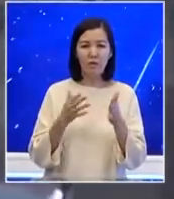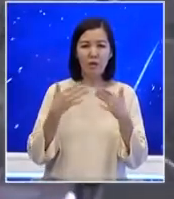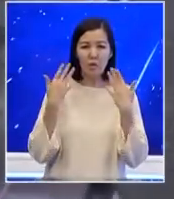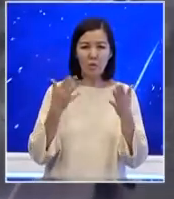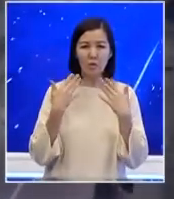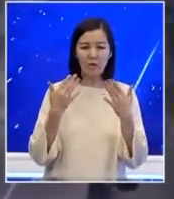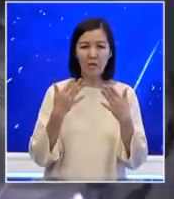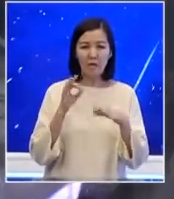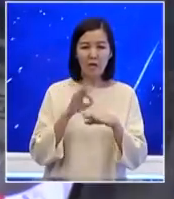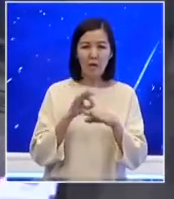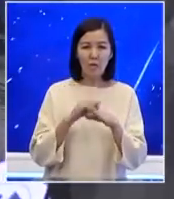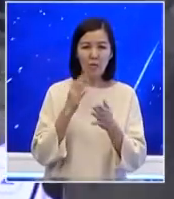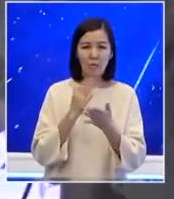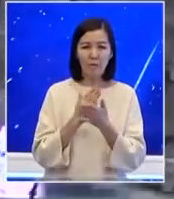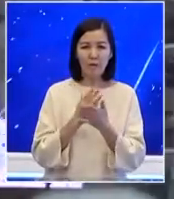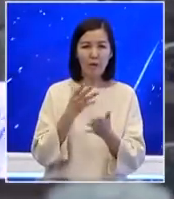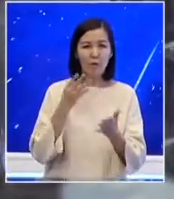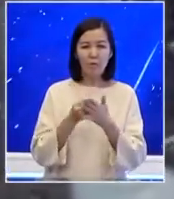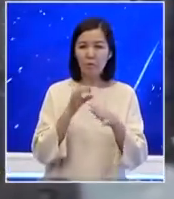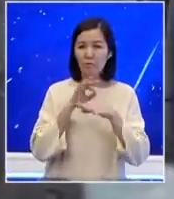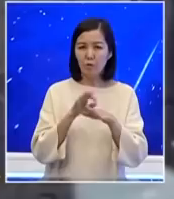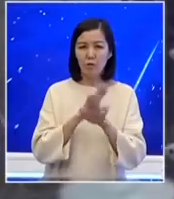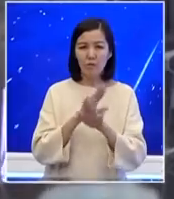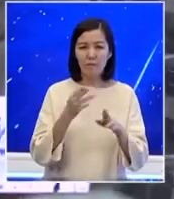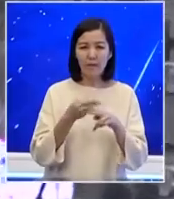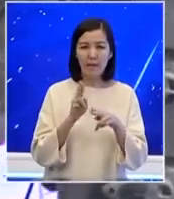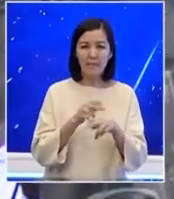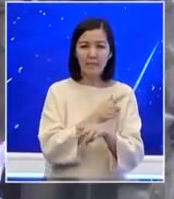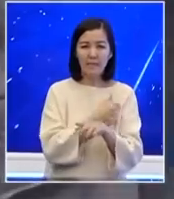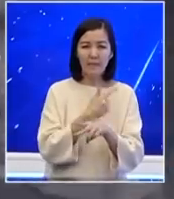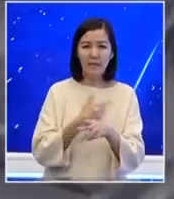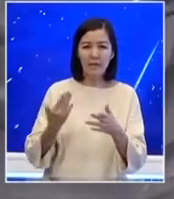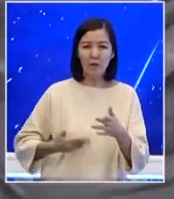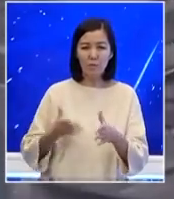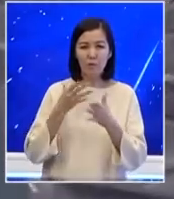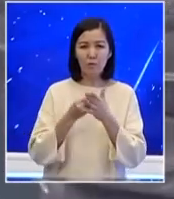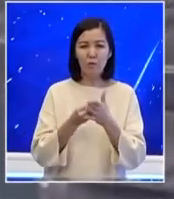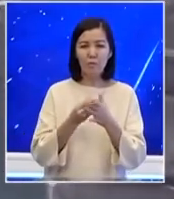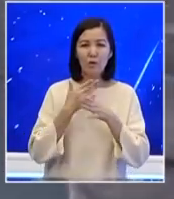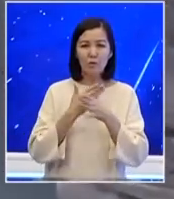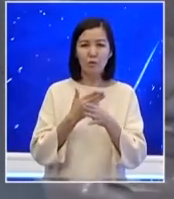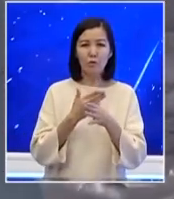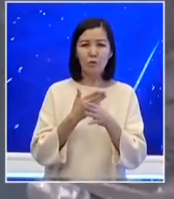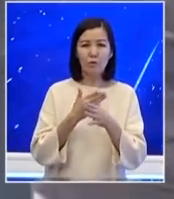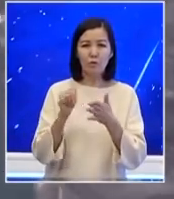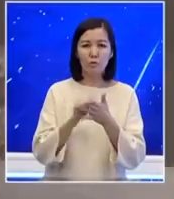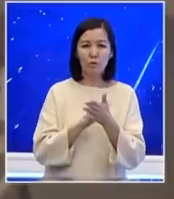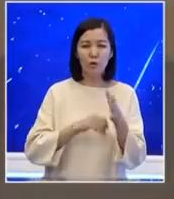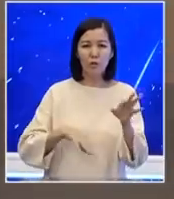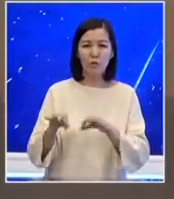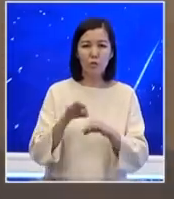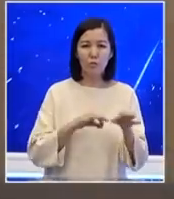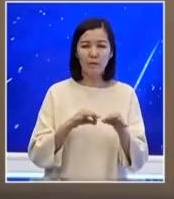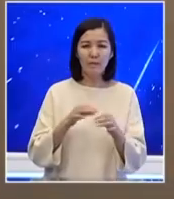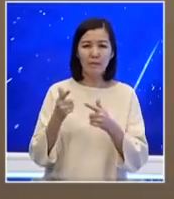симптомсыз жатыр. Оларға әлі төлем жүргізілмеген. Әйтсе де дәрігерлерде әлеуметтік төлем жүргізудің құқықтық нормативтік құжатының жобасы